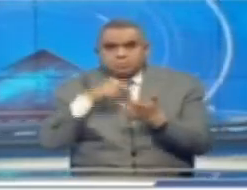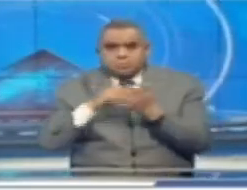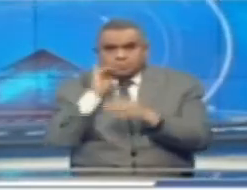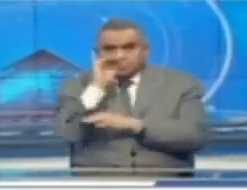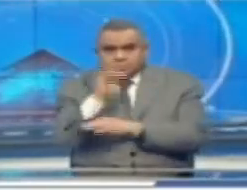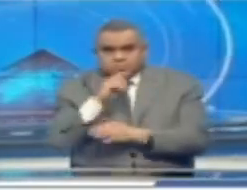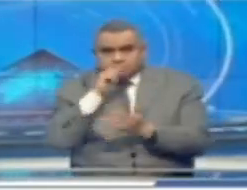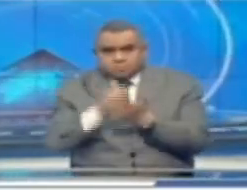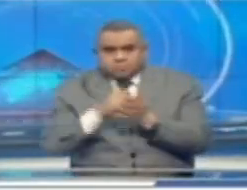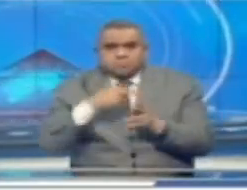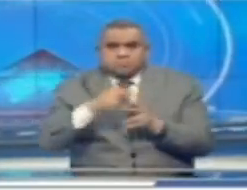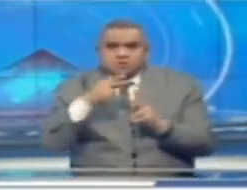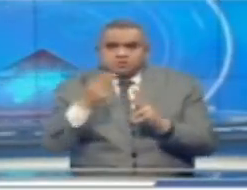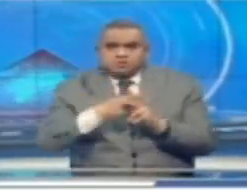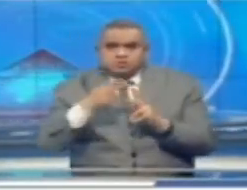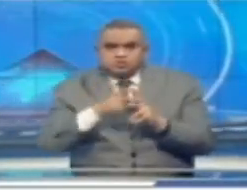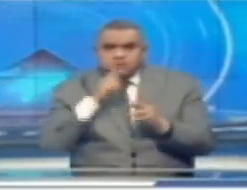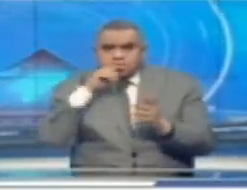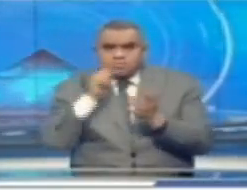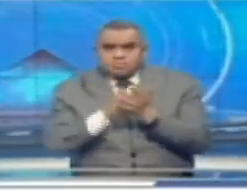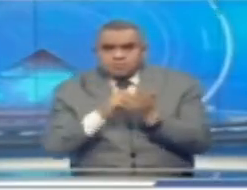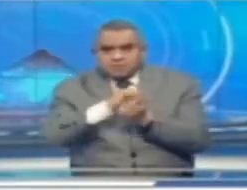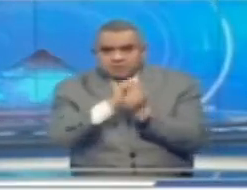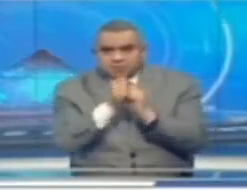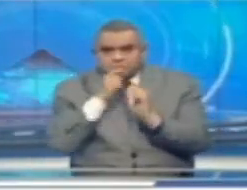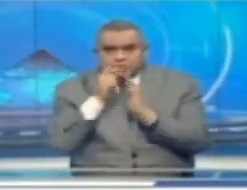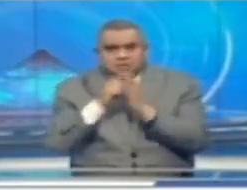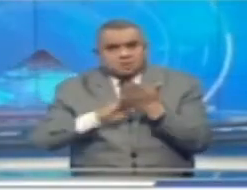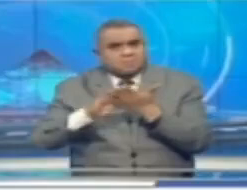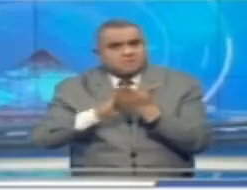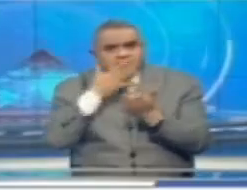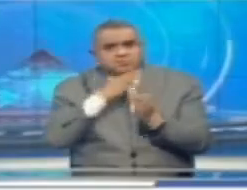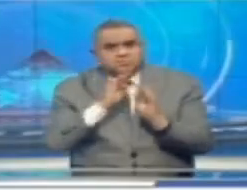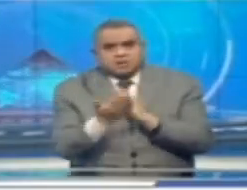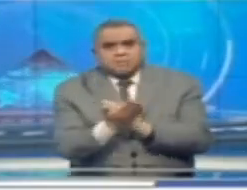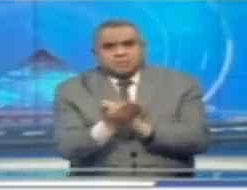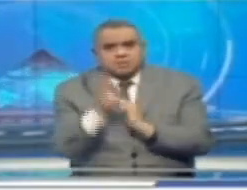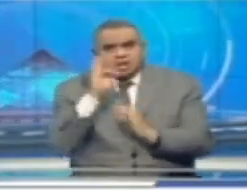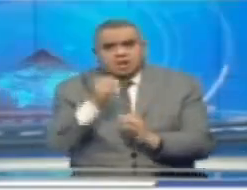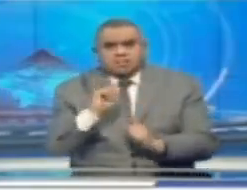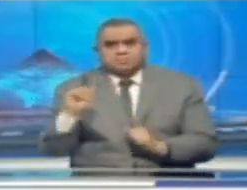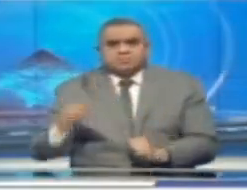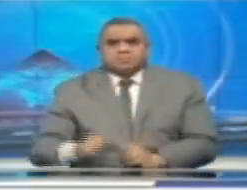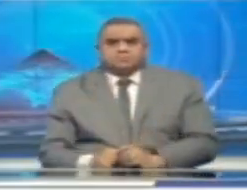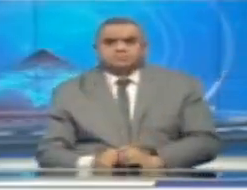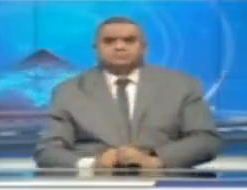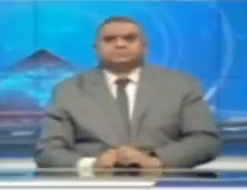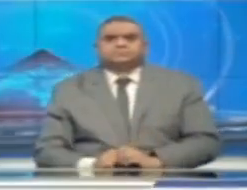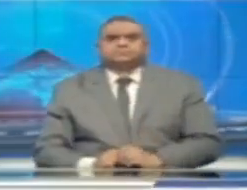لا يزال يصرف للمواطنين على المنظومة دون تغيير.